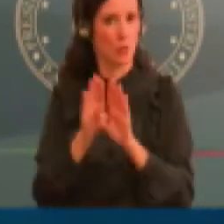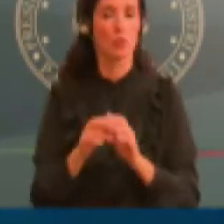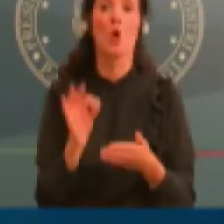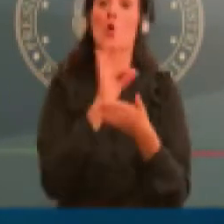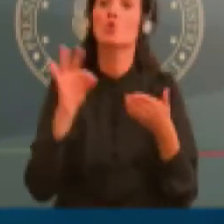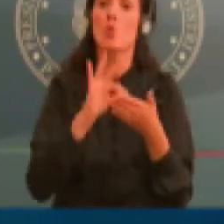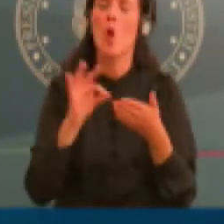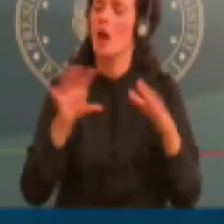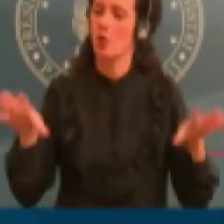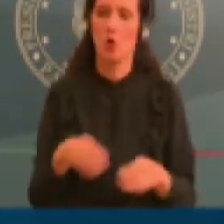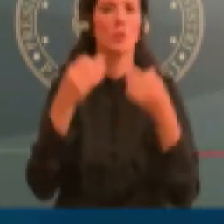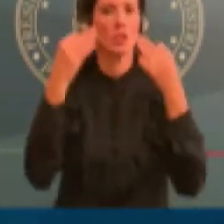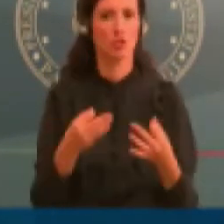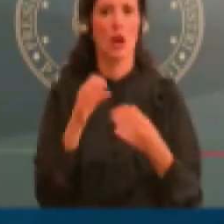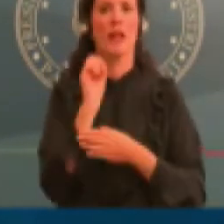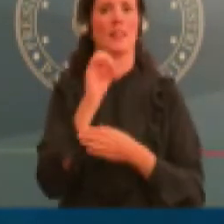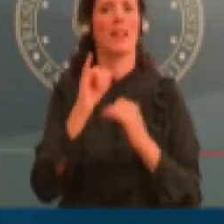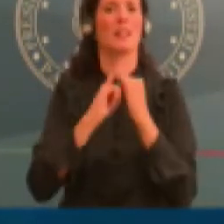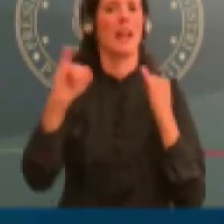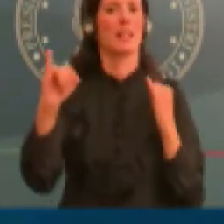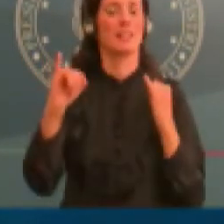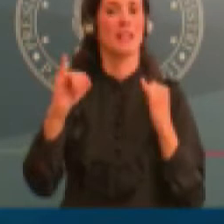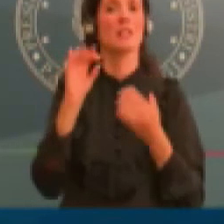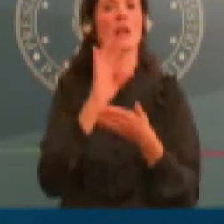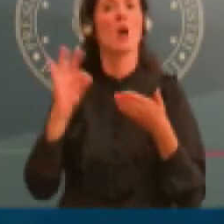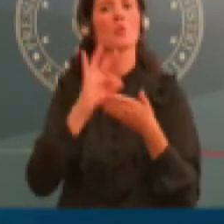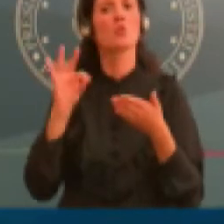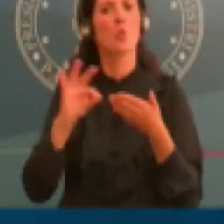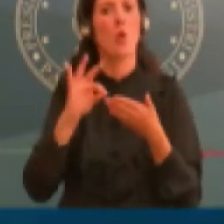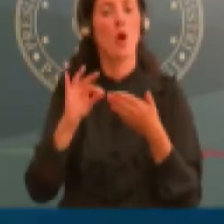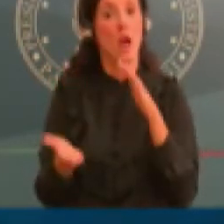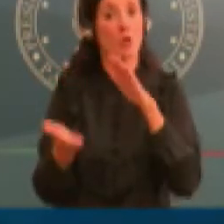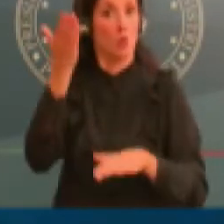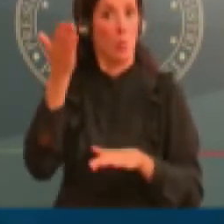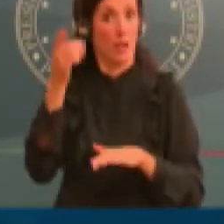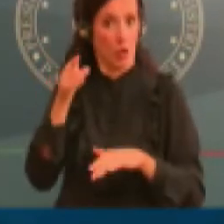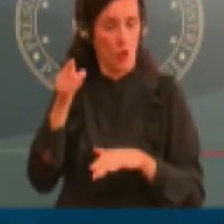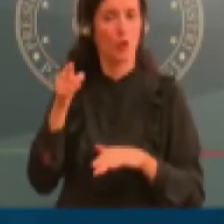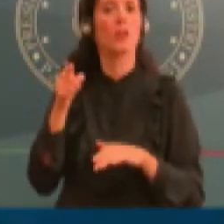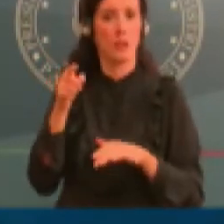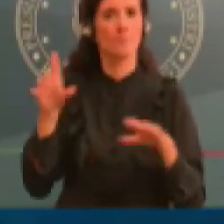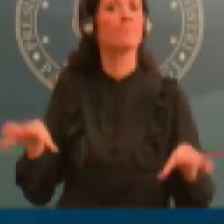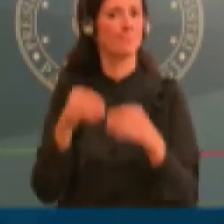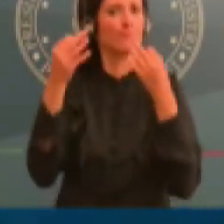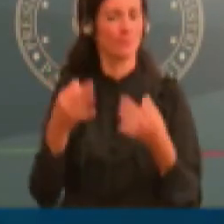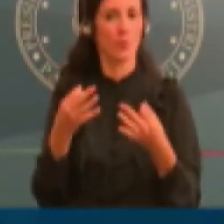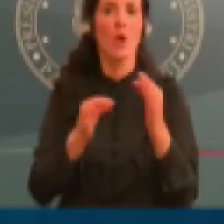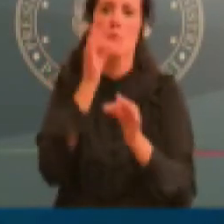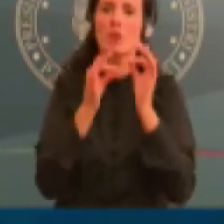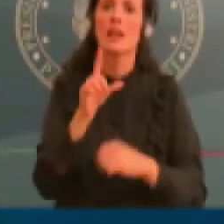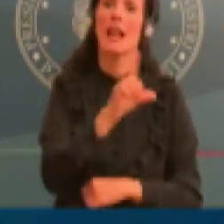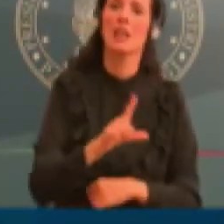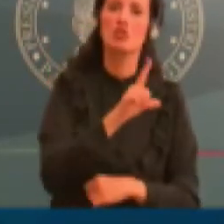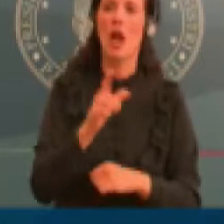di secondo grado, quindi parliamo di licei, istituti tecnici e professionali, fatta eccezione per gli studenti con disabilità